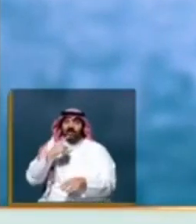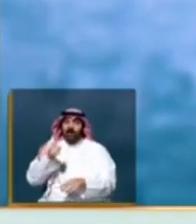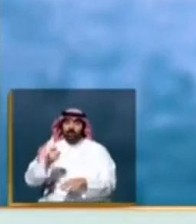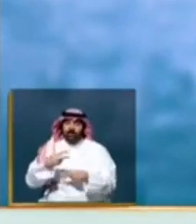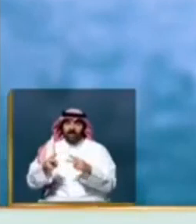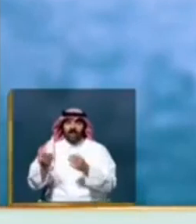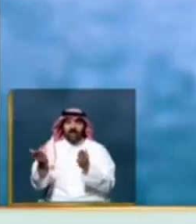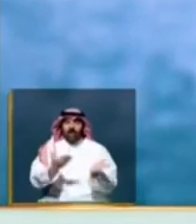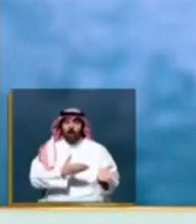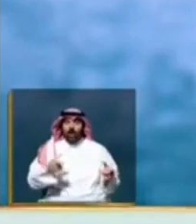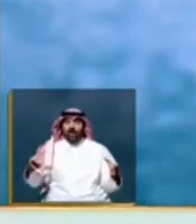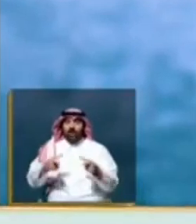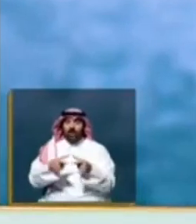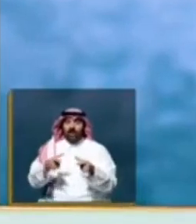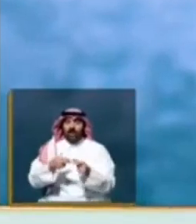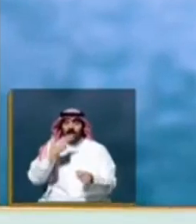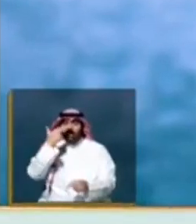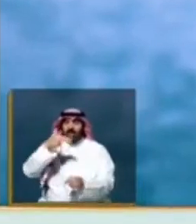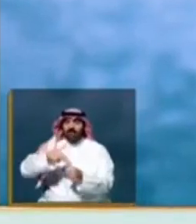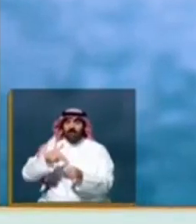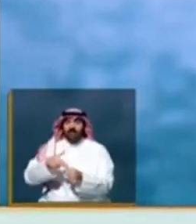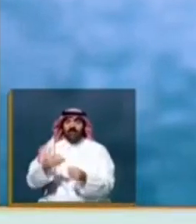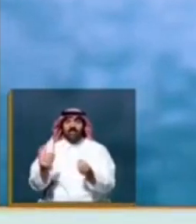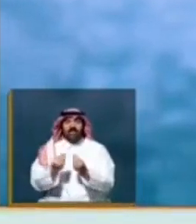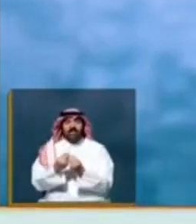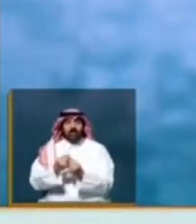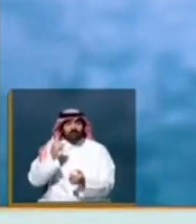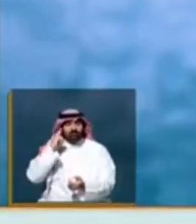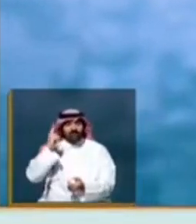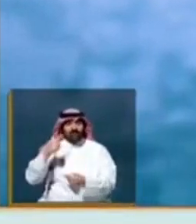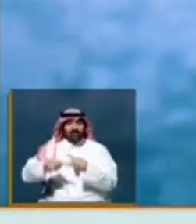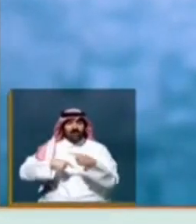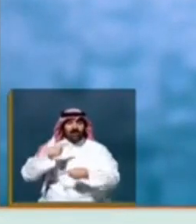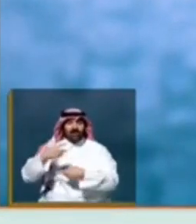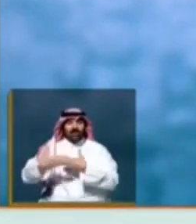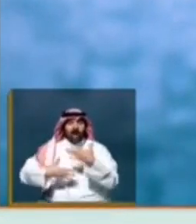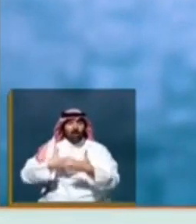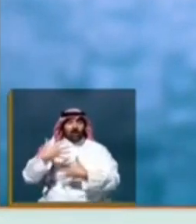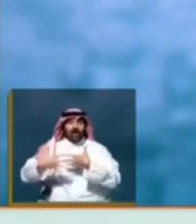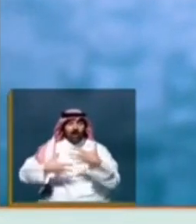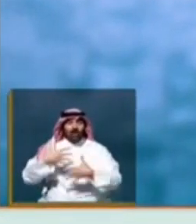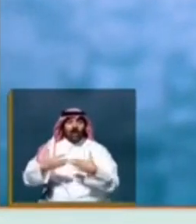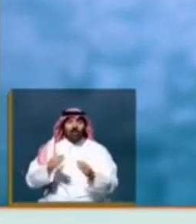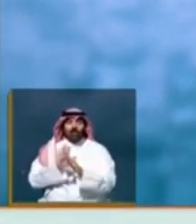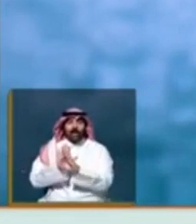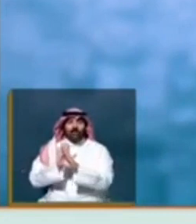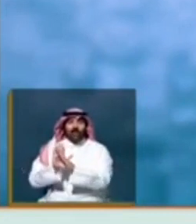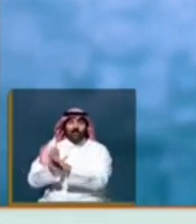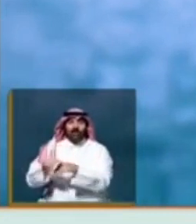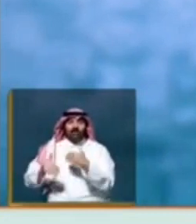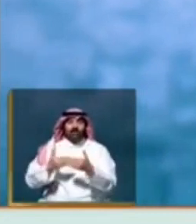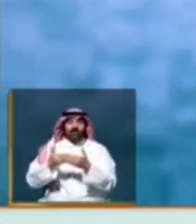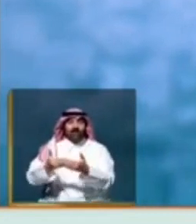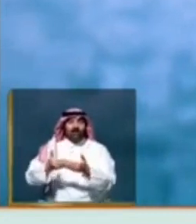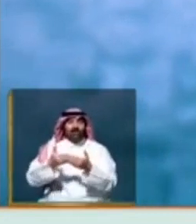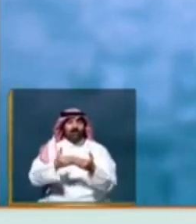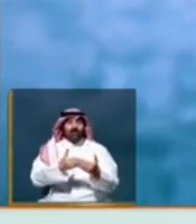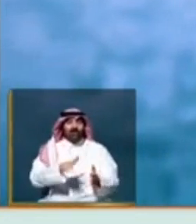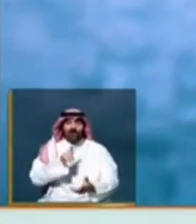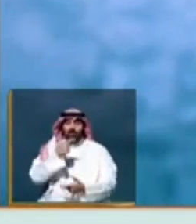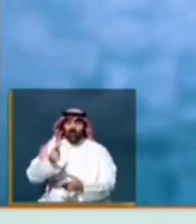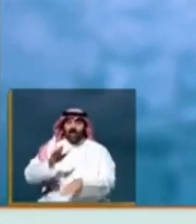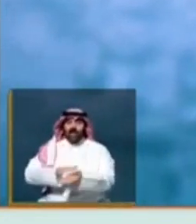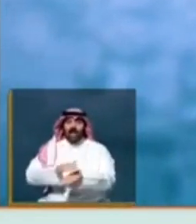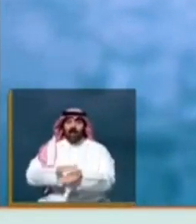في لهذا الاجتماع، وهو أيضا ينم عن سعي المملكة الدائم في دعم الاقتصاد العالمي، وأيضا تقديرا